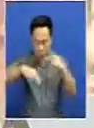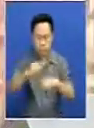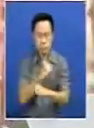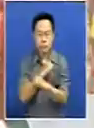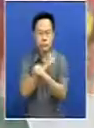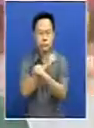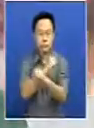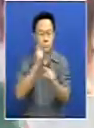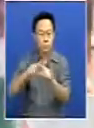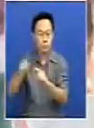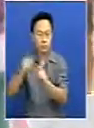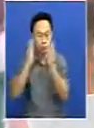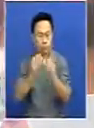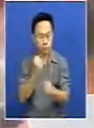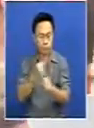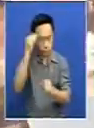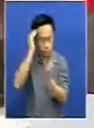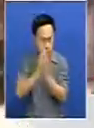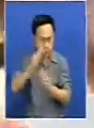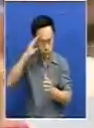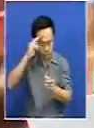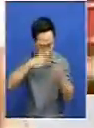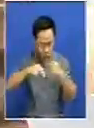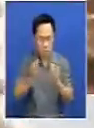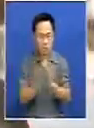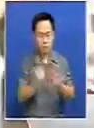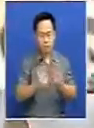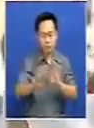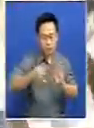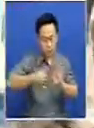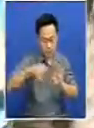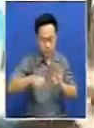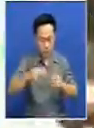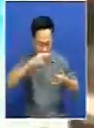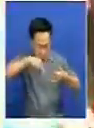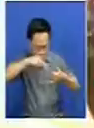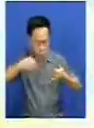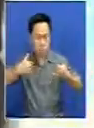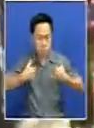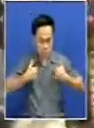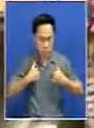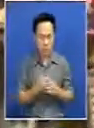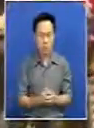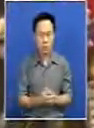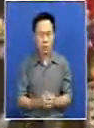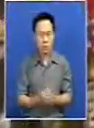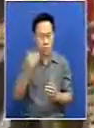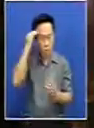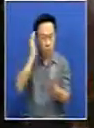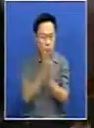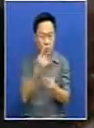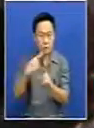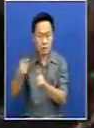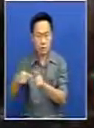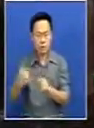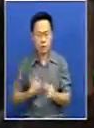ที่นะคะโดยไม่ให้เล่นแป้งก็จะเห็นว่ามีการตรวจสกัดจากเจ้าหน้าที่อยู่ที่ด้านหน้าของทางเข้าค่ะในส่วนของเจ้าหน้าที่ตำรวจเองค่ะ